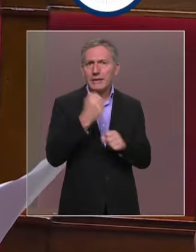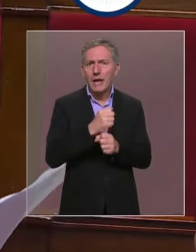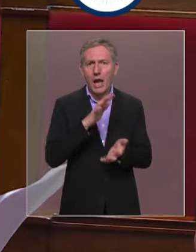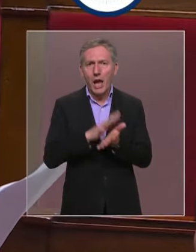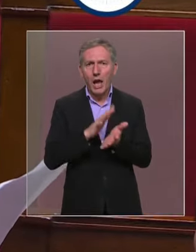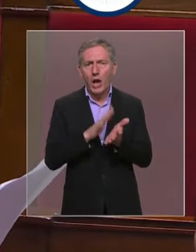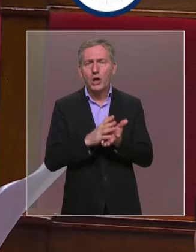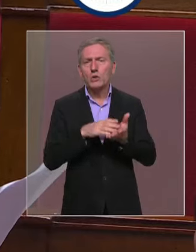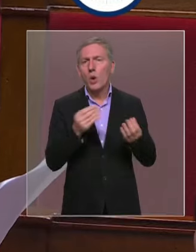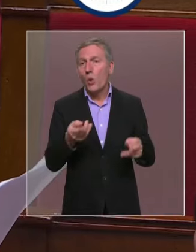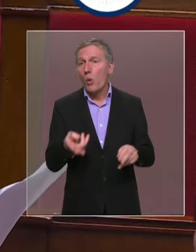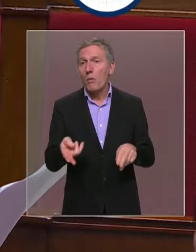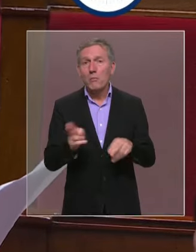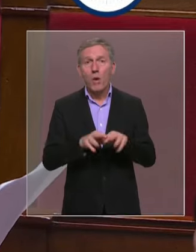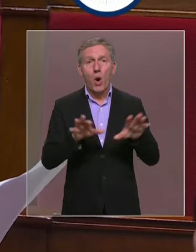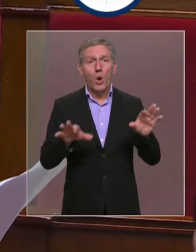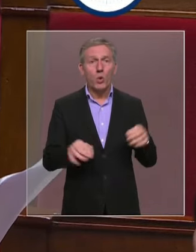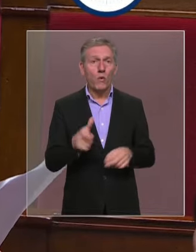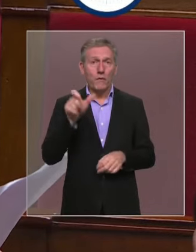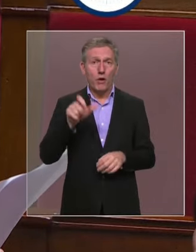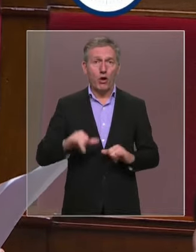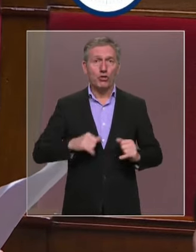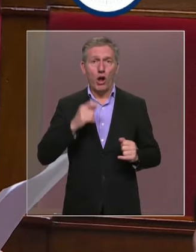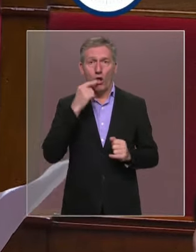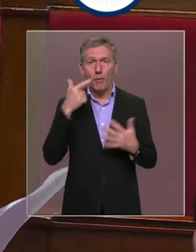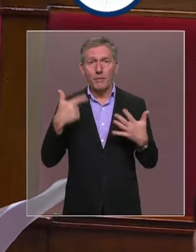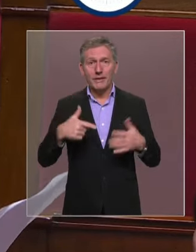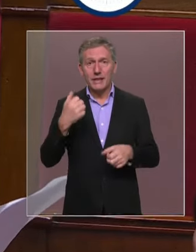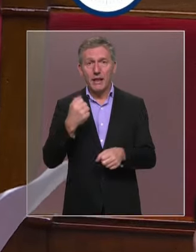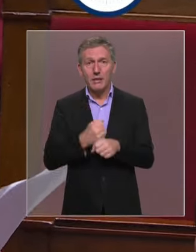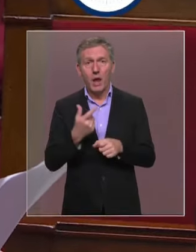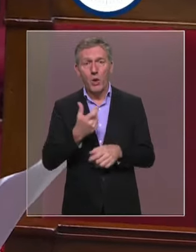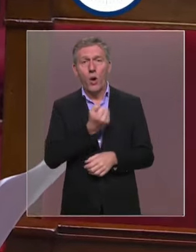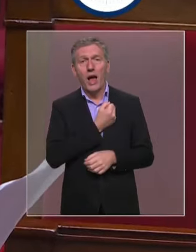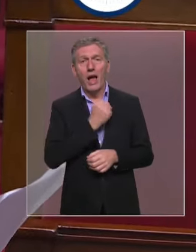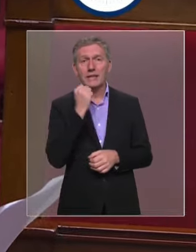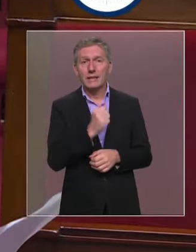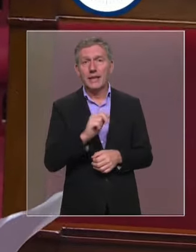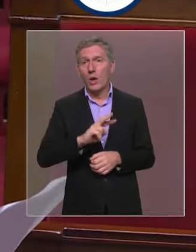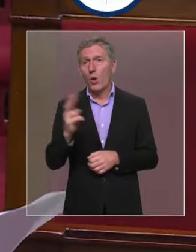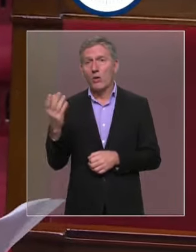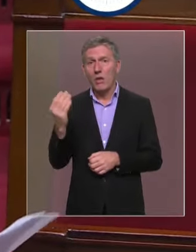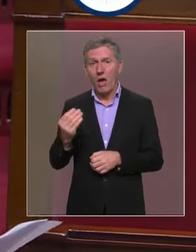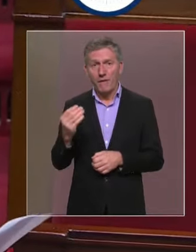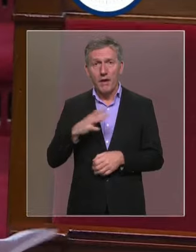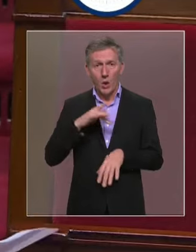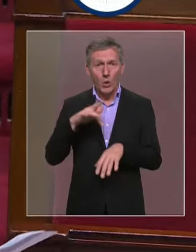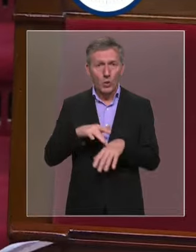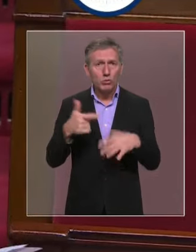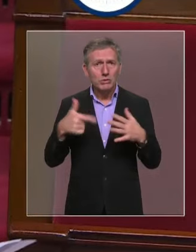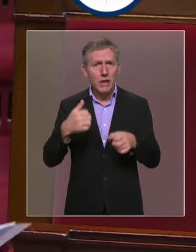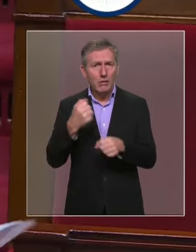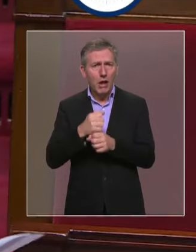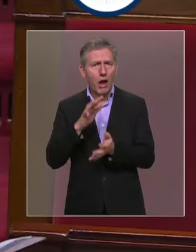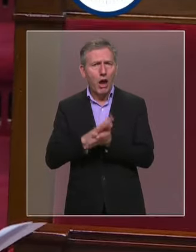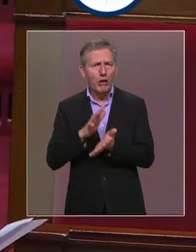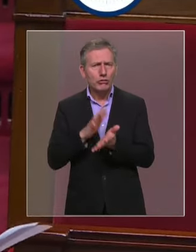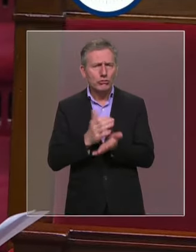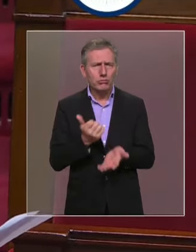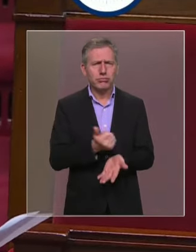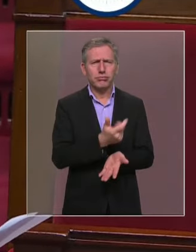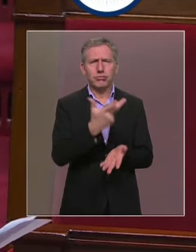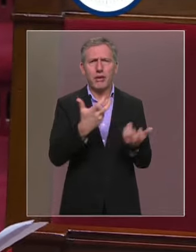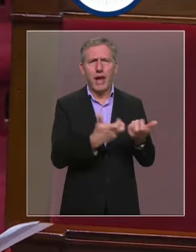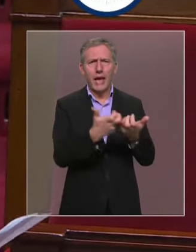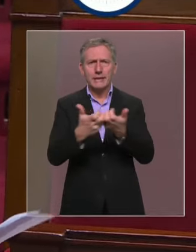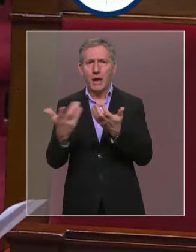sont retrouvés morts comme Anthony, 17 ans, voire assassinés par un autre enfant de l'ASE comme Jess, 17 ans. Ce système est